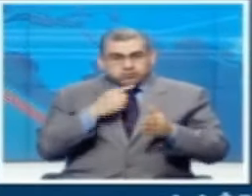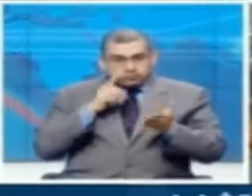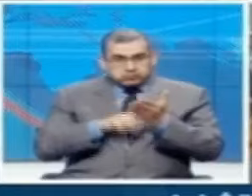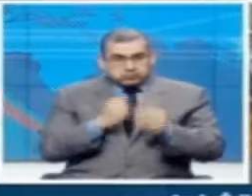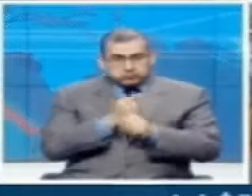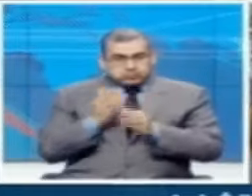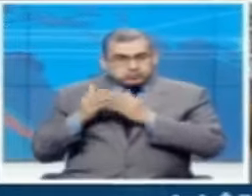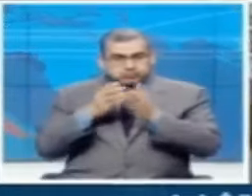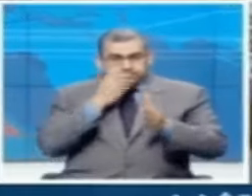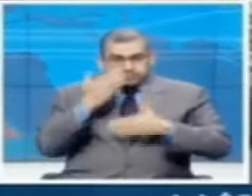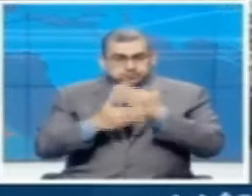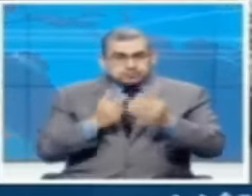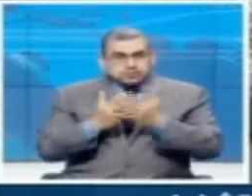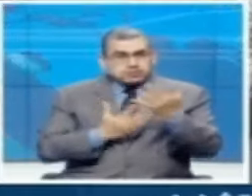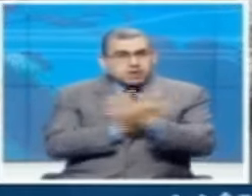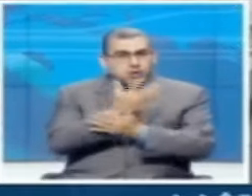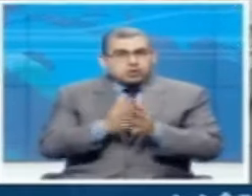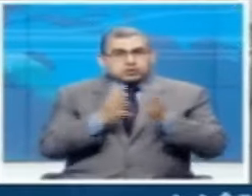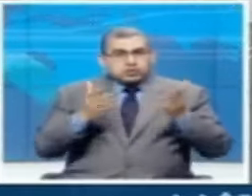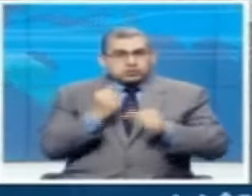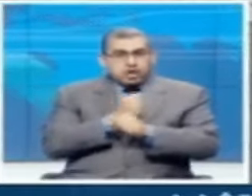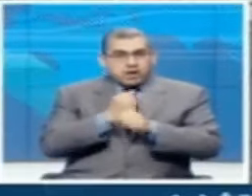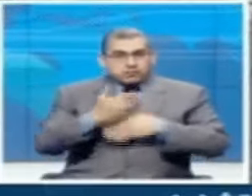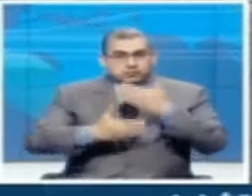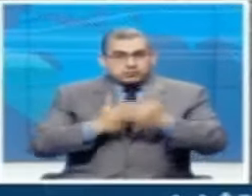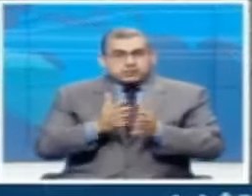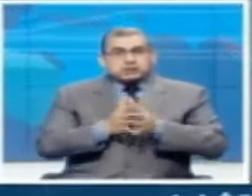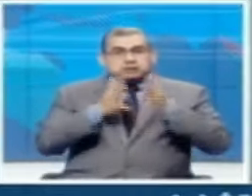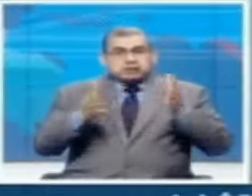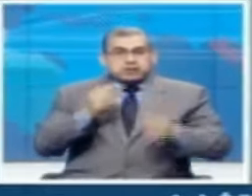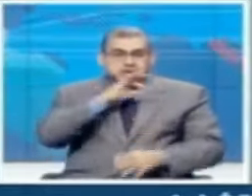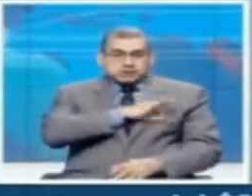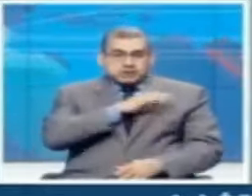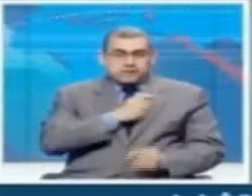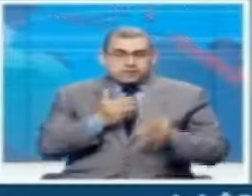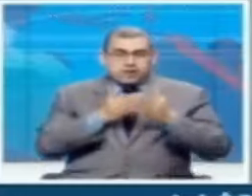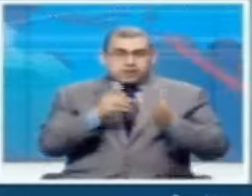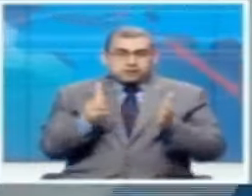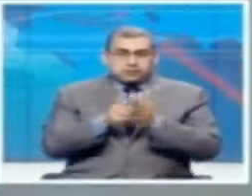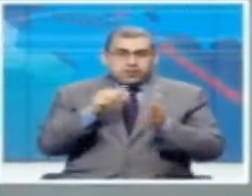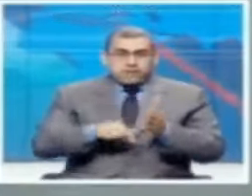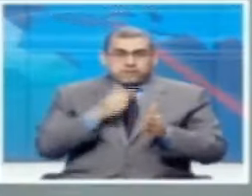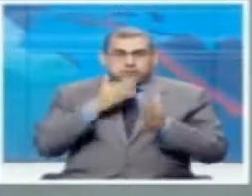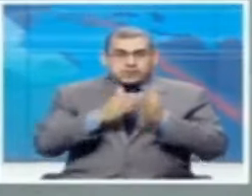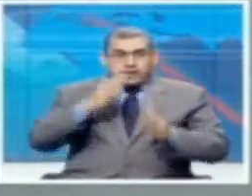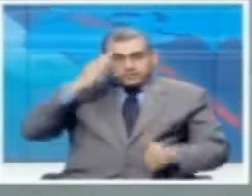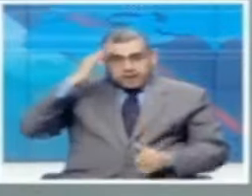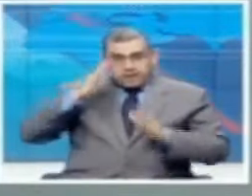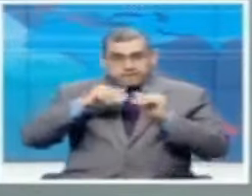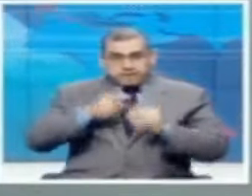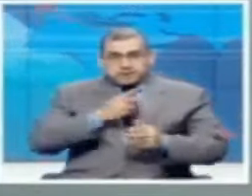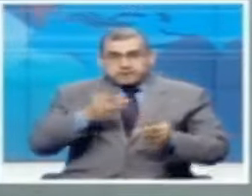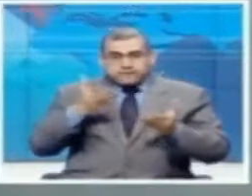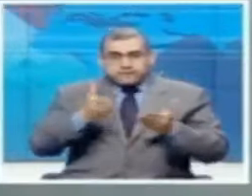لزياده احجام التداول وبالتالي زياده رادات المحطه محطه تحيا مصر متعدده